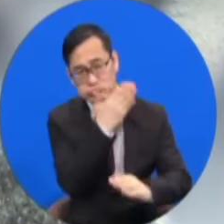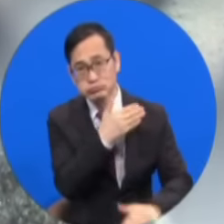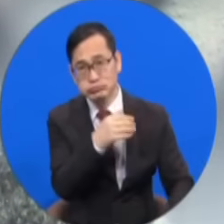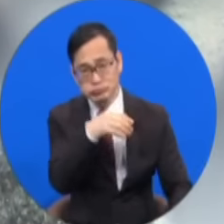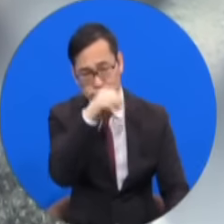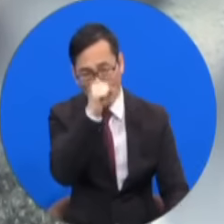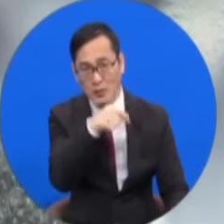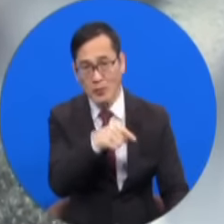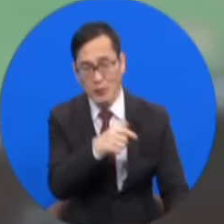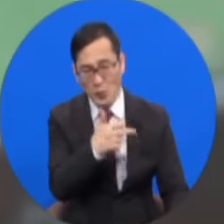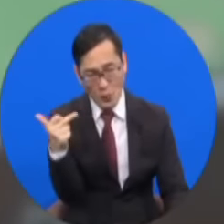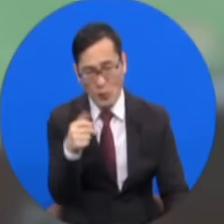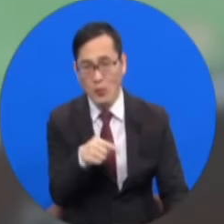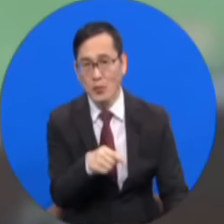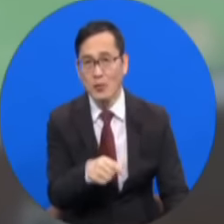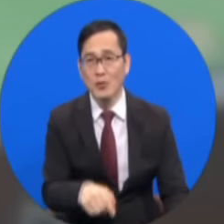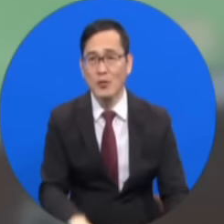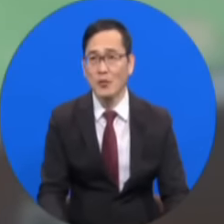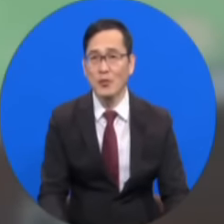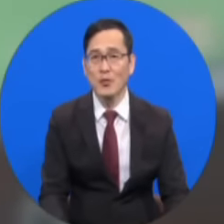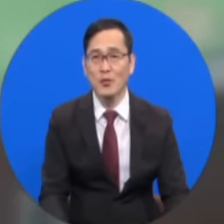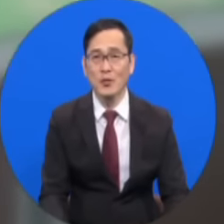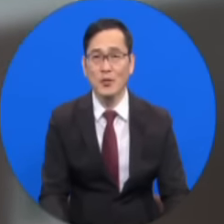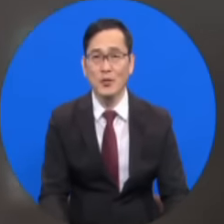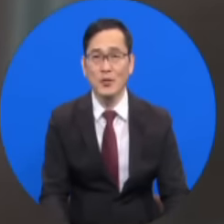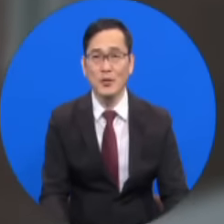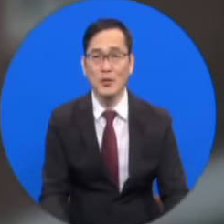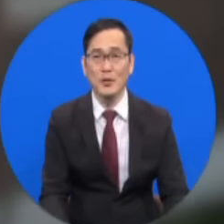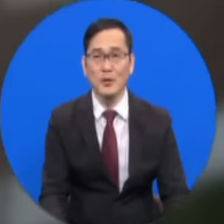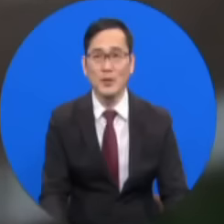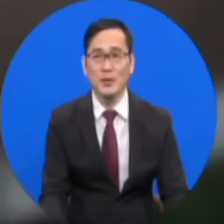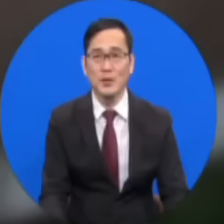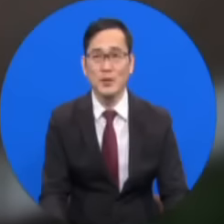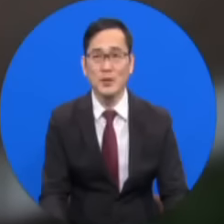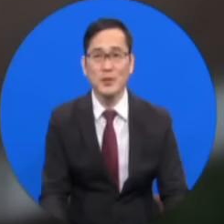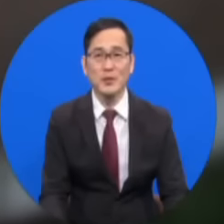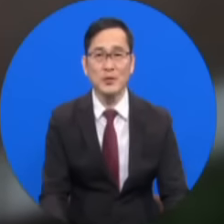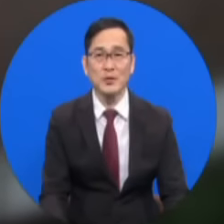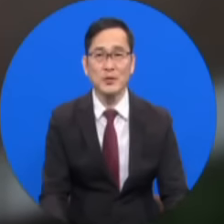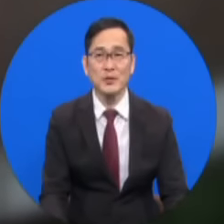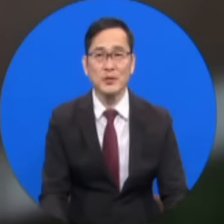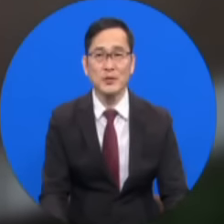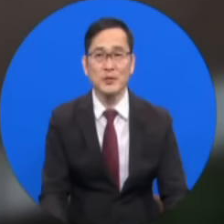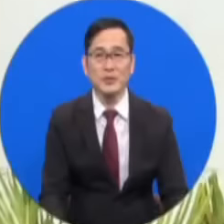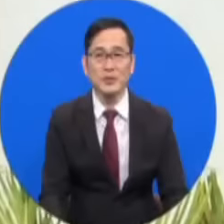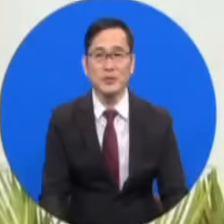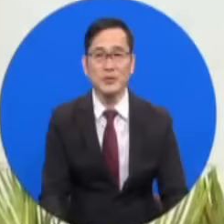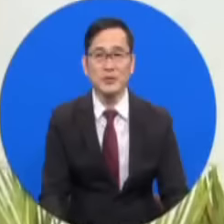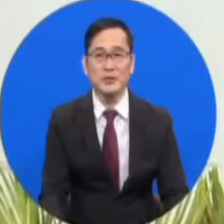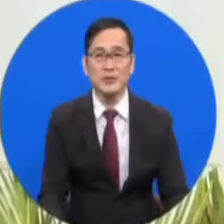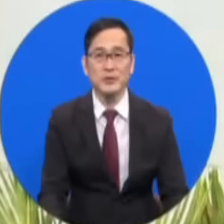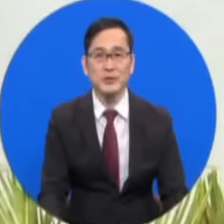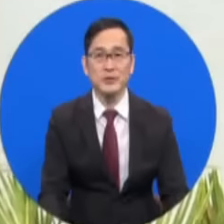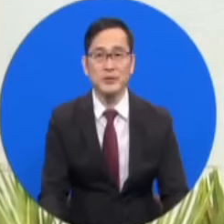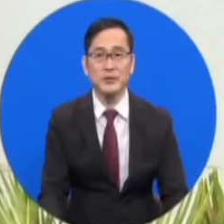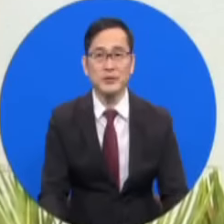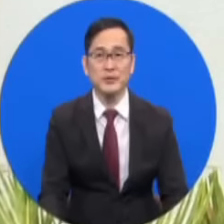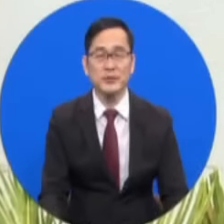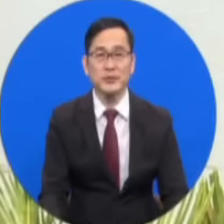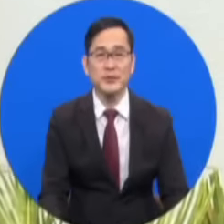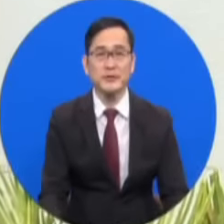시골집 시골 저택 같은 느낌이 들어서 일단 전망은 진짜 좋겠군요 바다 바로